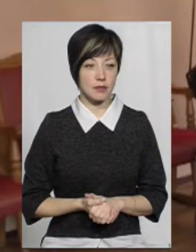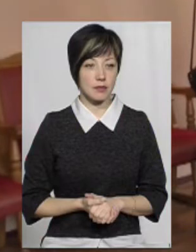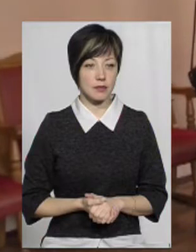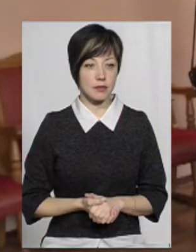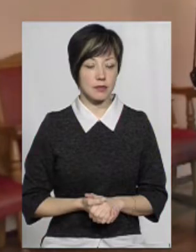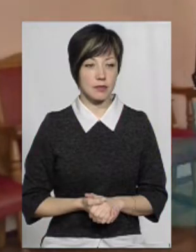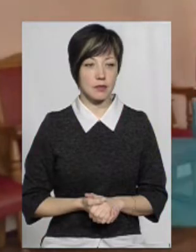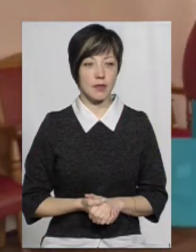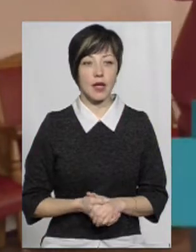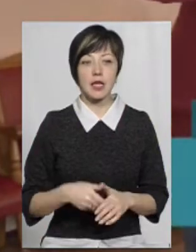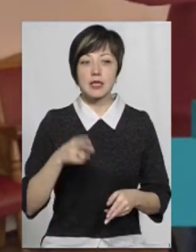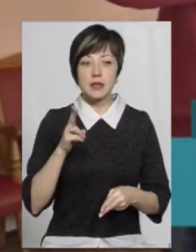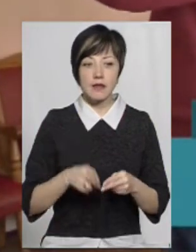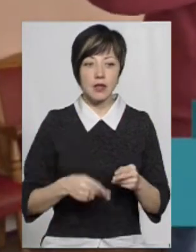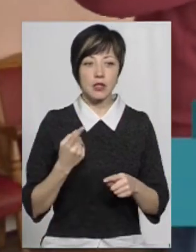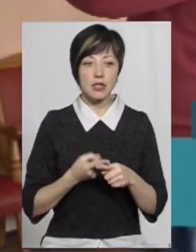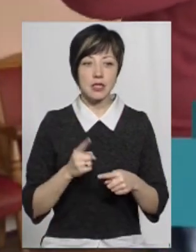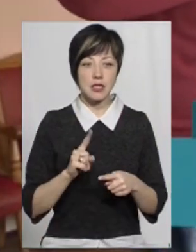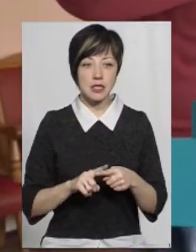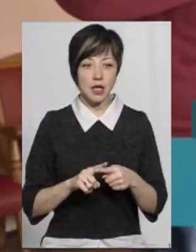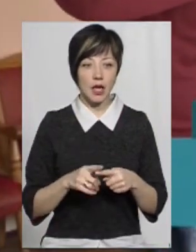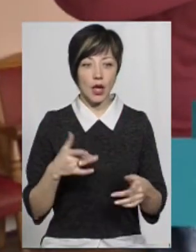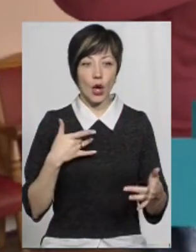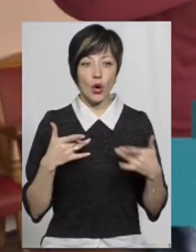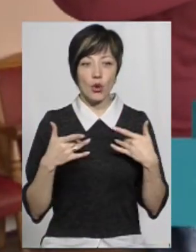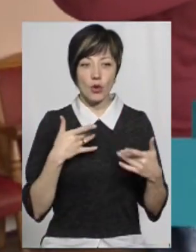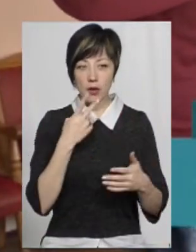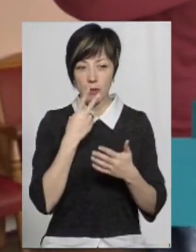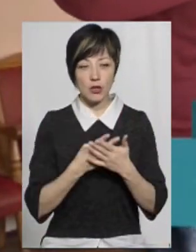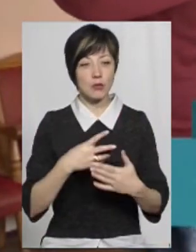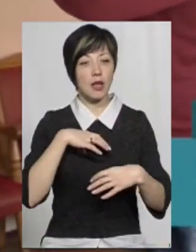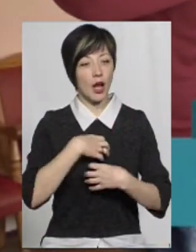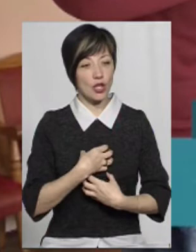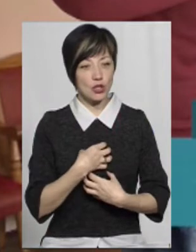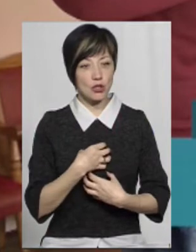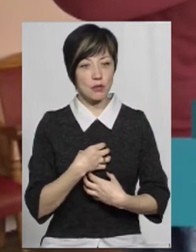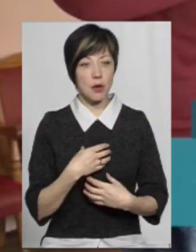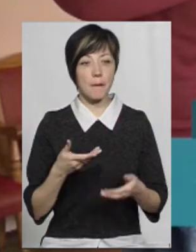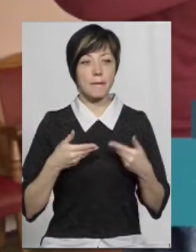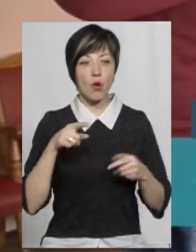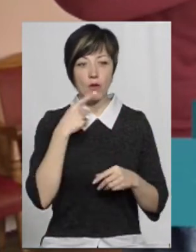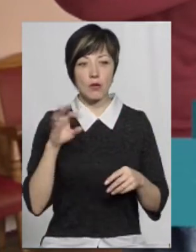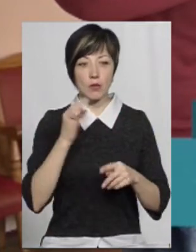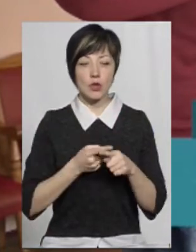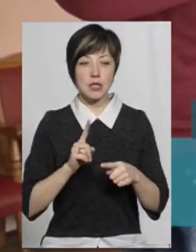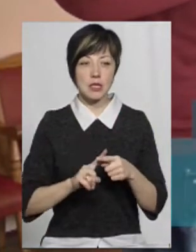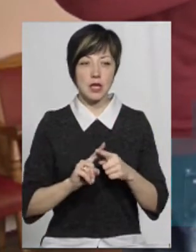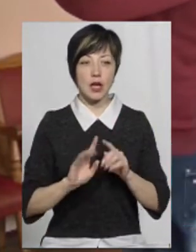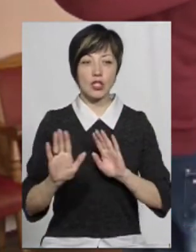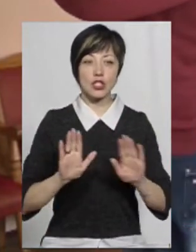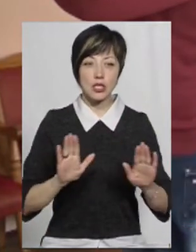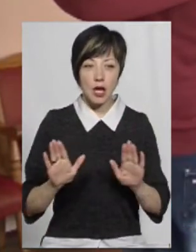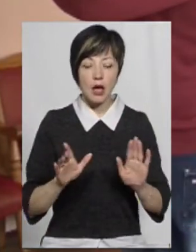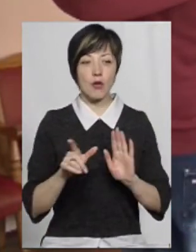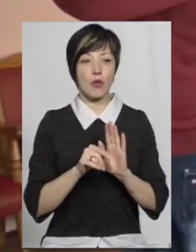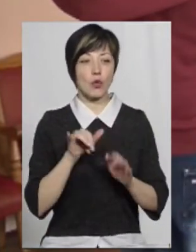Ну, саме завершення цієї ролі я бачив трагічним. От, ми говорили про це з драматургом, з режисером, у